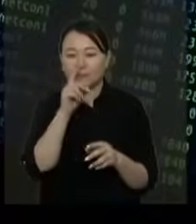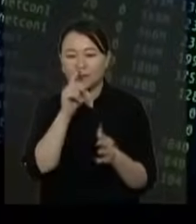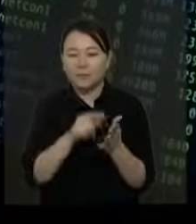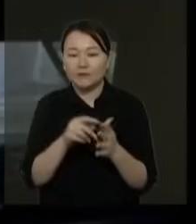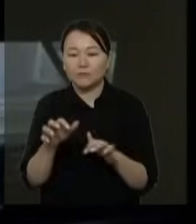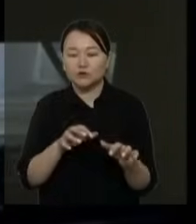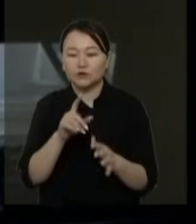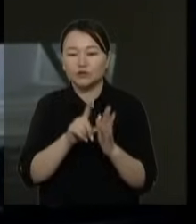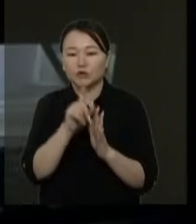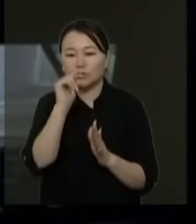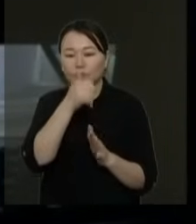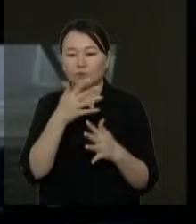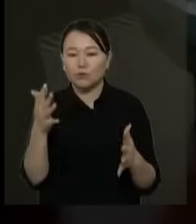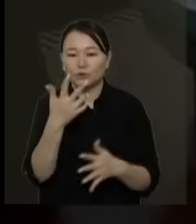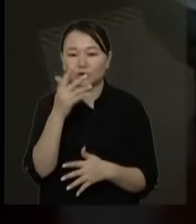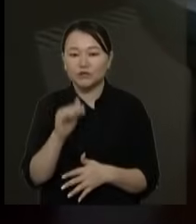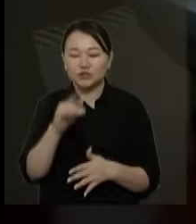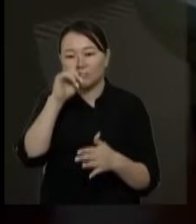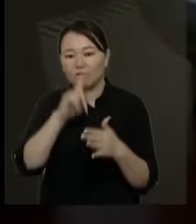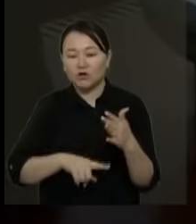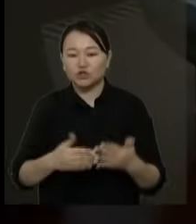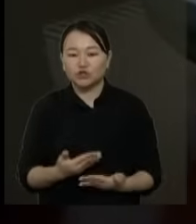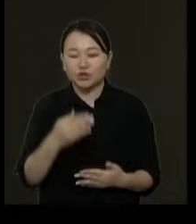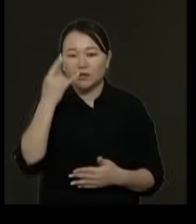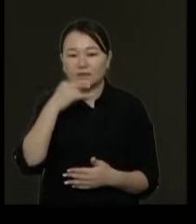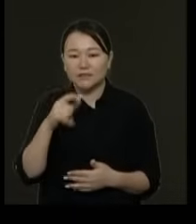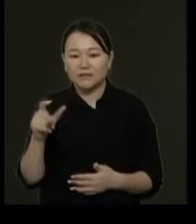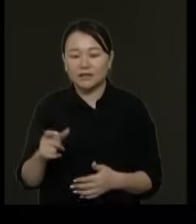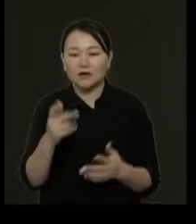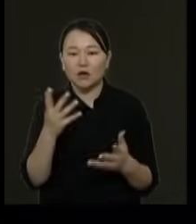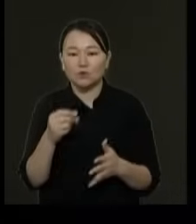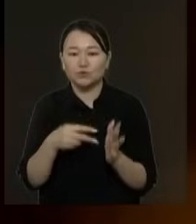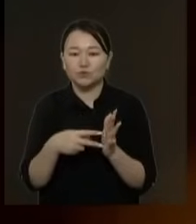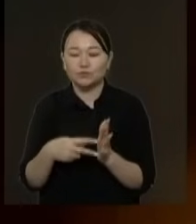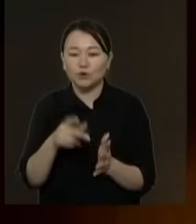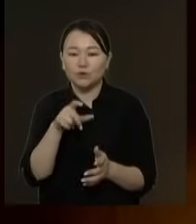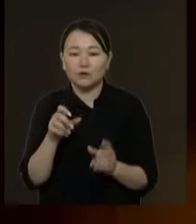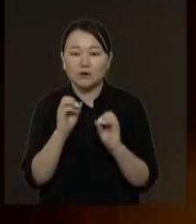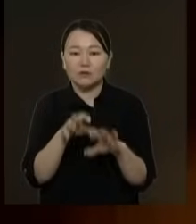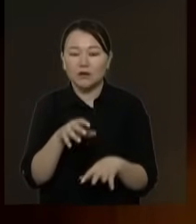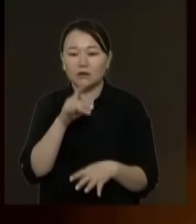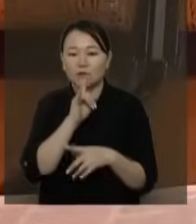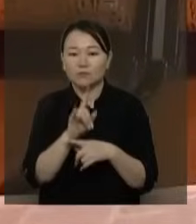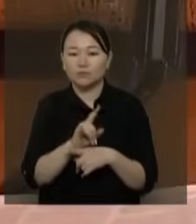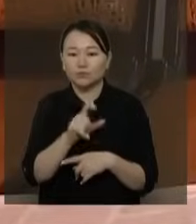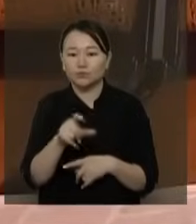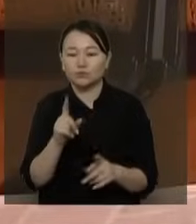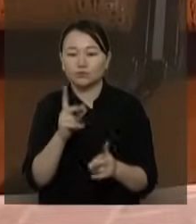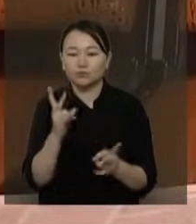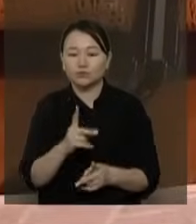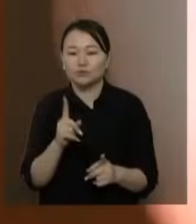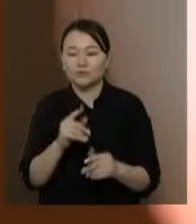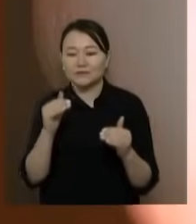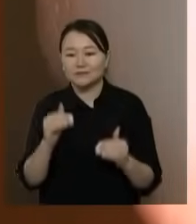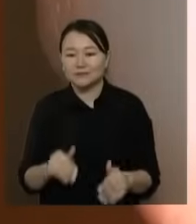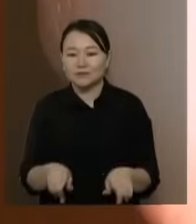мошенники обманули более 3000 доверчивых жителей Казахстана. Какую сумму люди отдали аферистам? Что нужно для того, чтобы